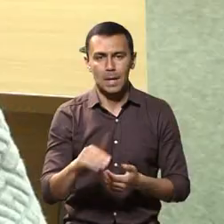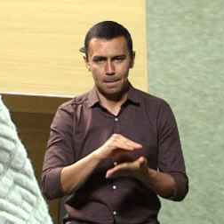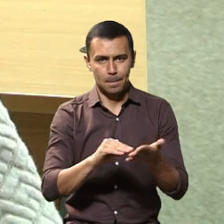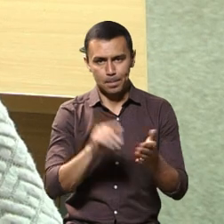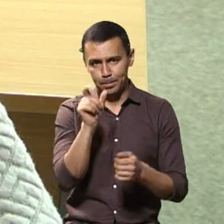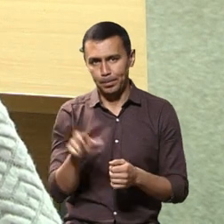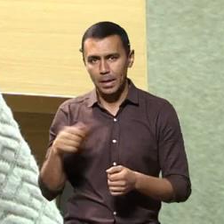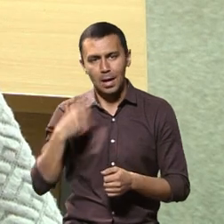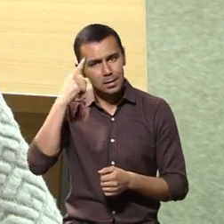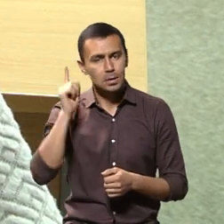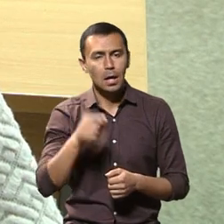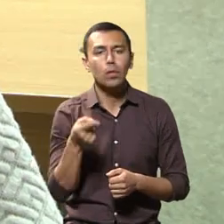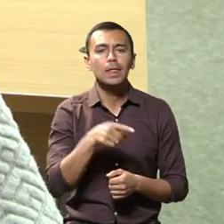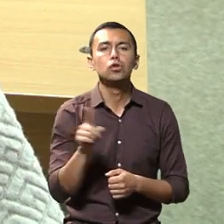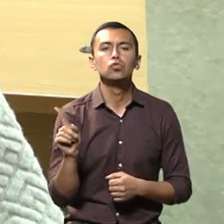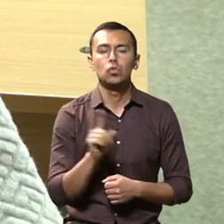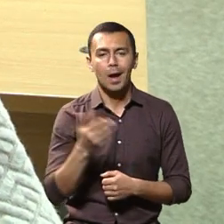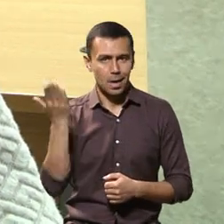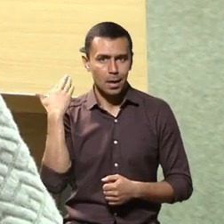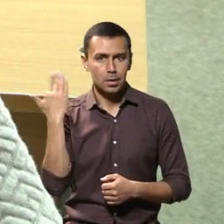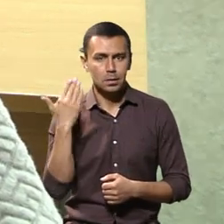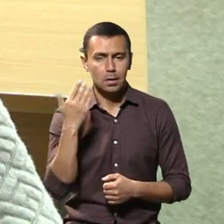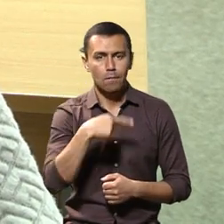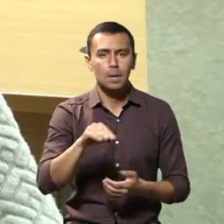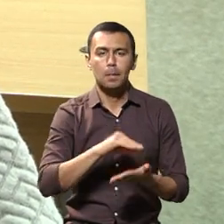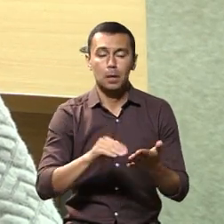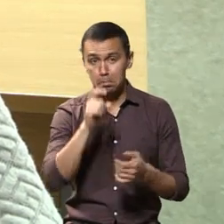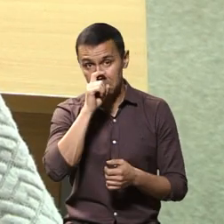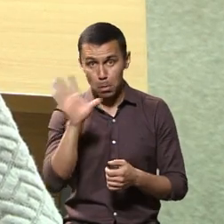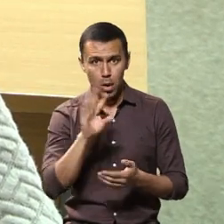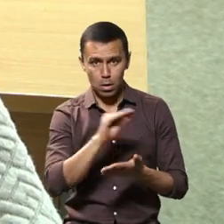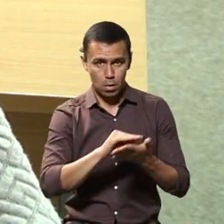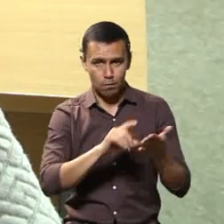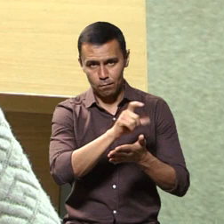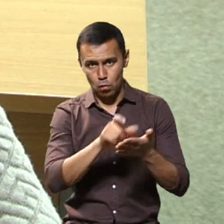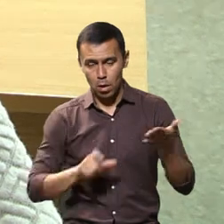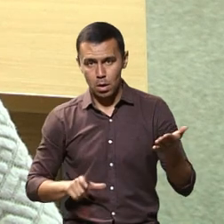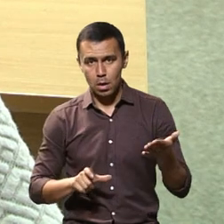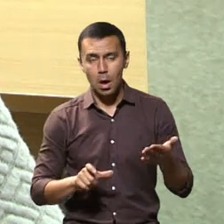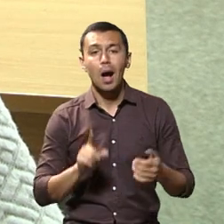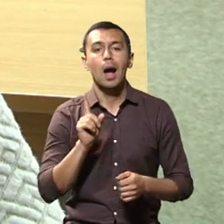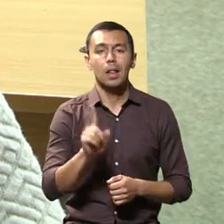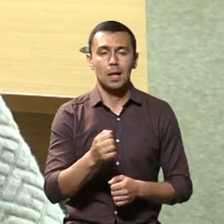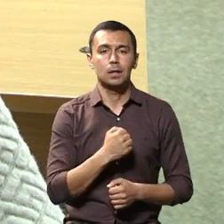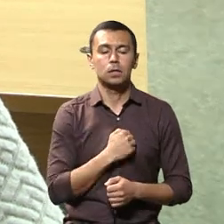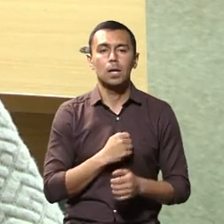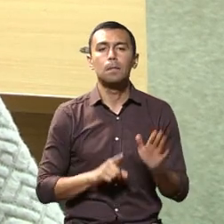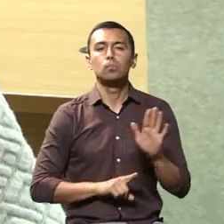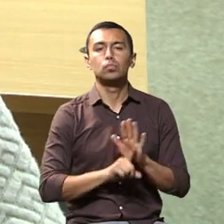авторів. Я знаю те, що раніше вони писали досить непогані твори, але, на жаль,